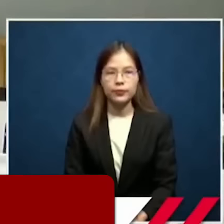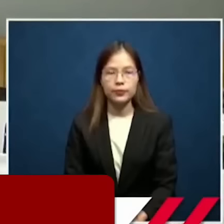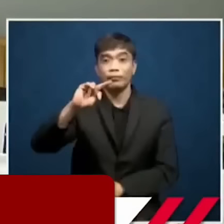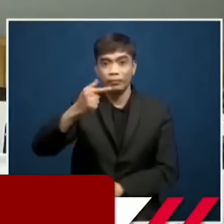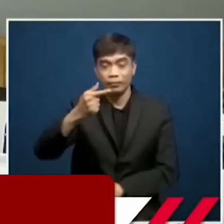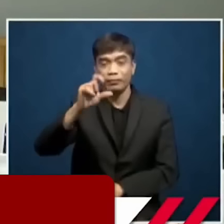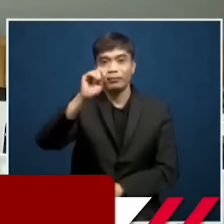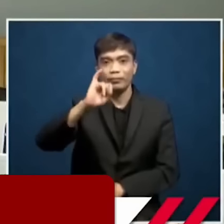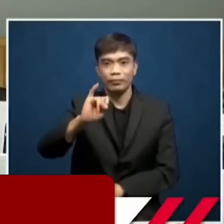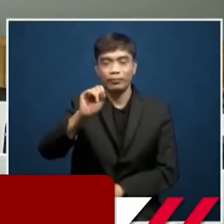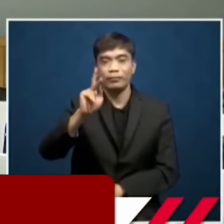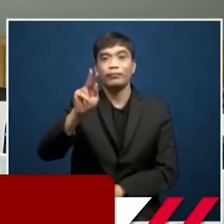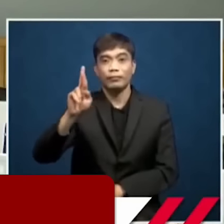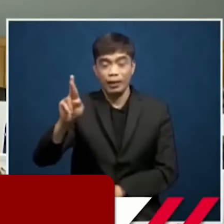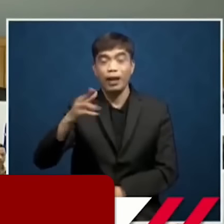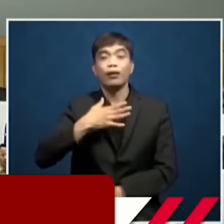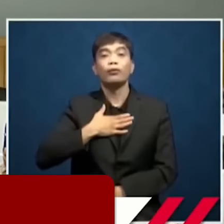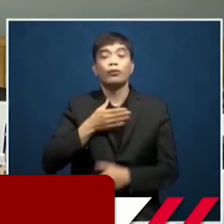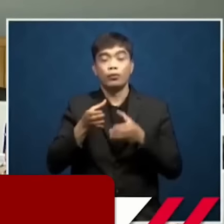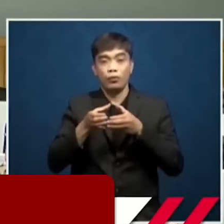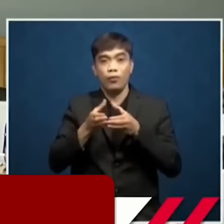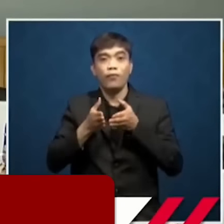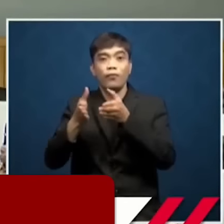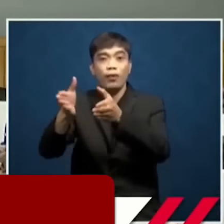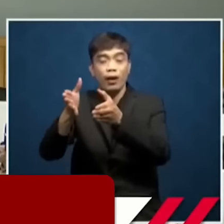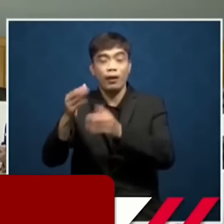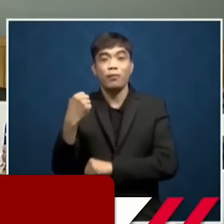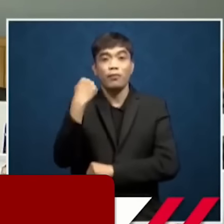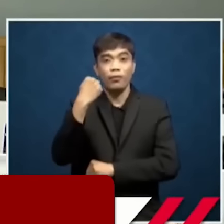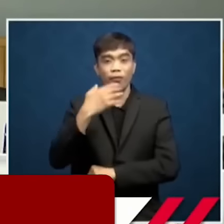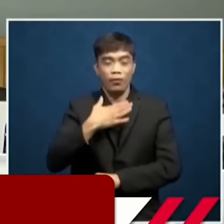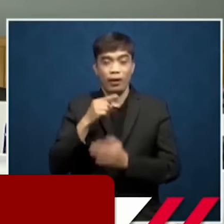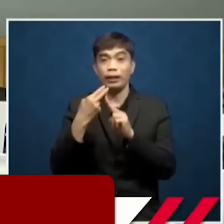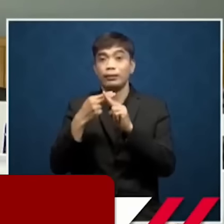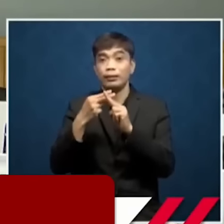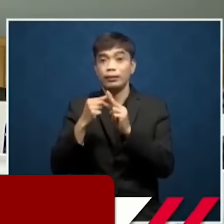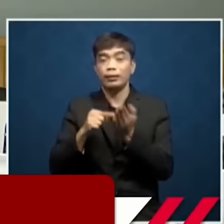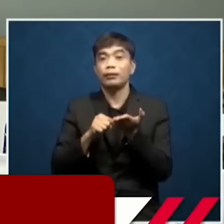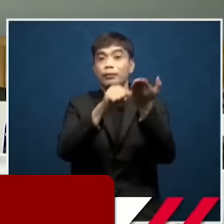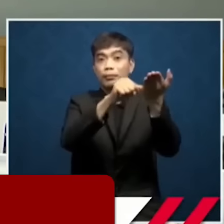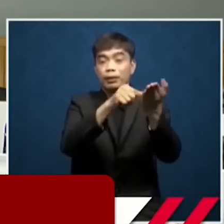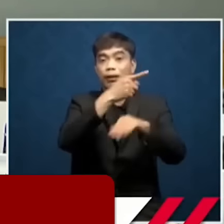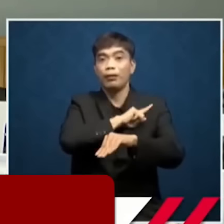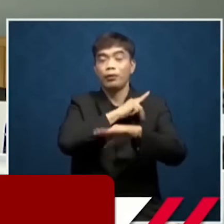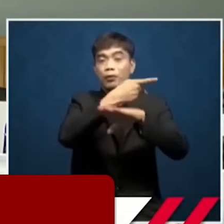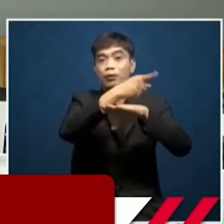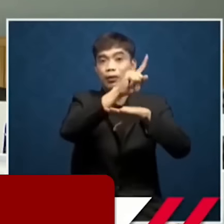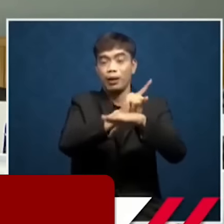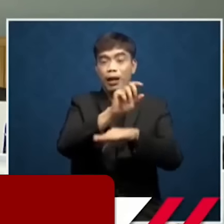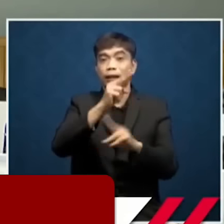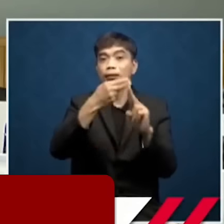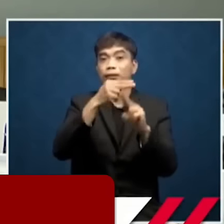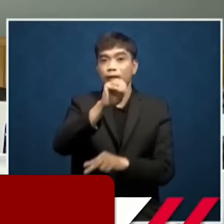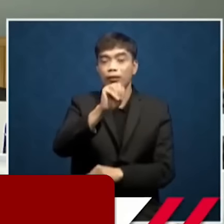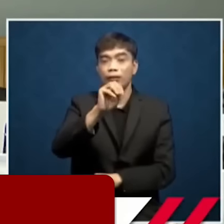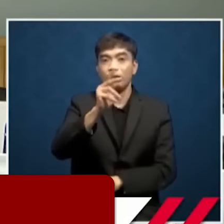ครับถ้านายใหญ่ไม่ไปโบนัสอโทษไม่ไปแลนโชชานวีก่อนนะ ครับอาจารย ์ง